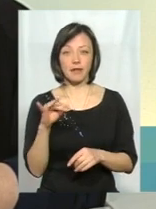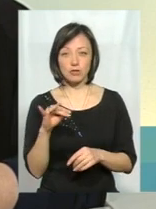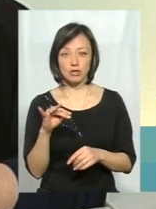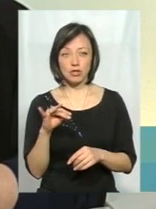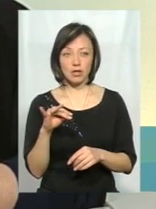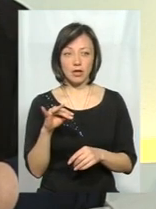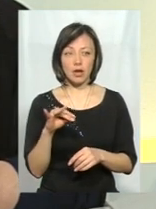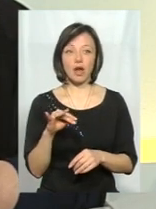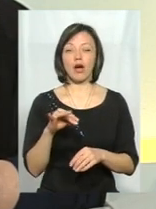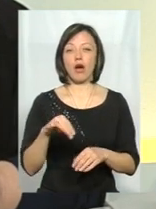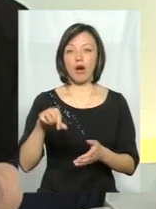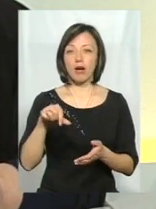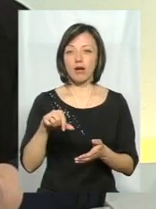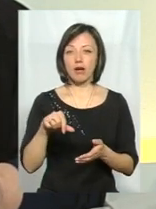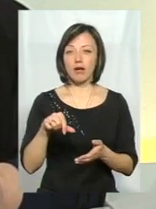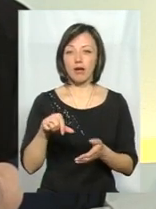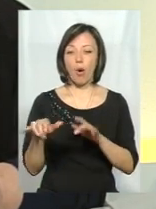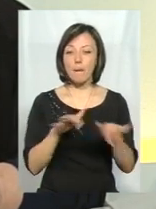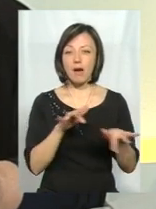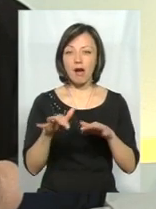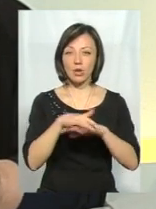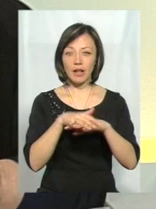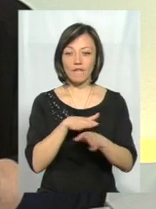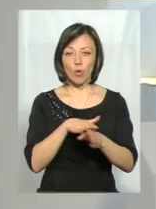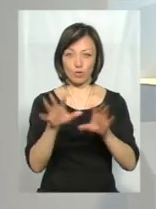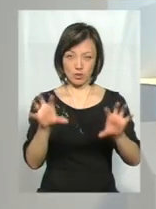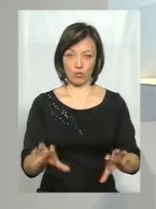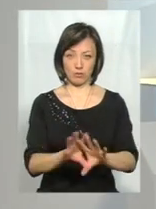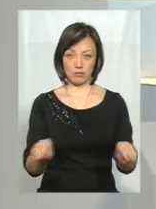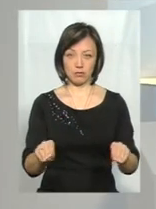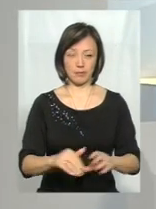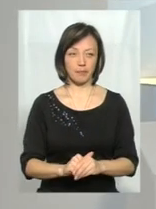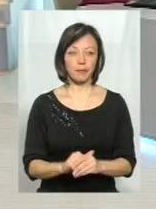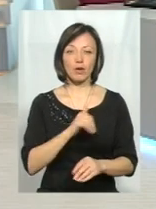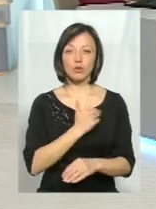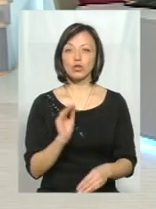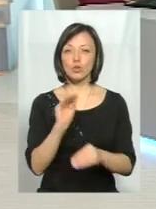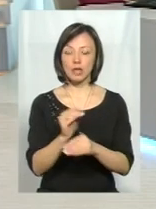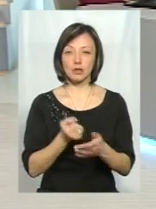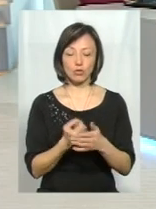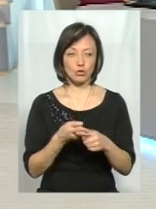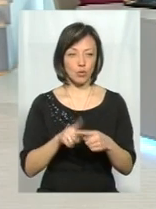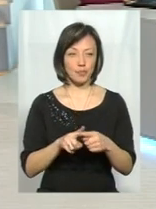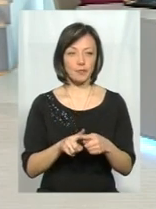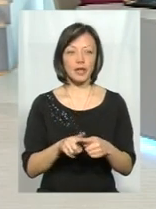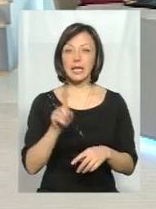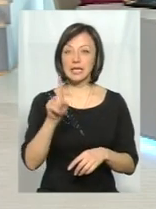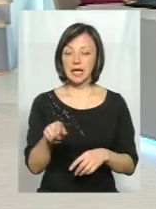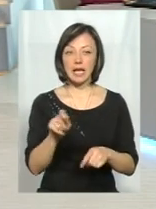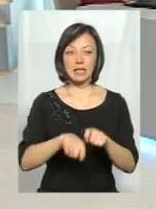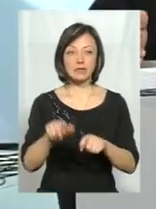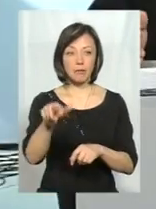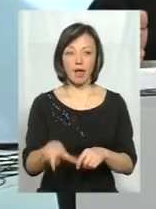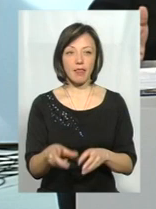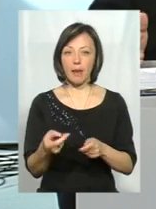оператор ринку дотримується вимог законодавства. А скажіть, я хочу додати до цього. Ну, і цей інспектор, він